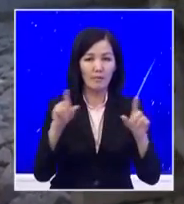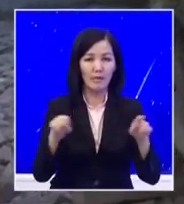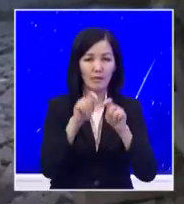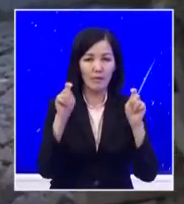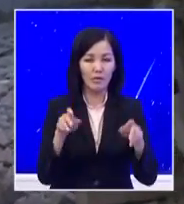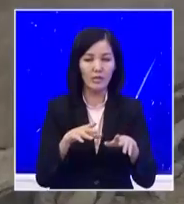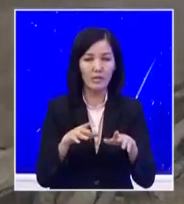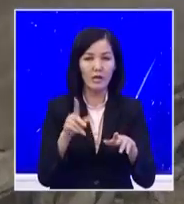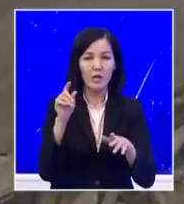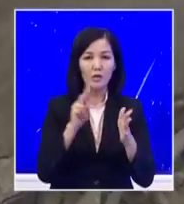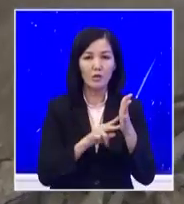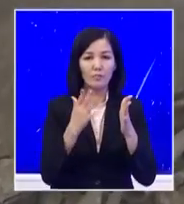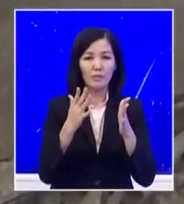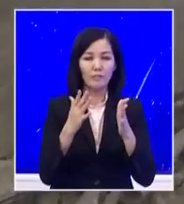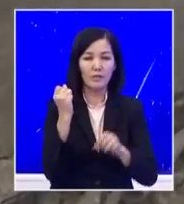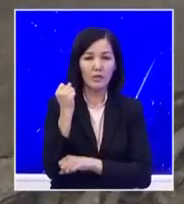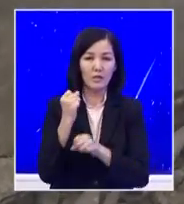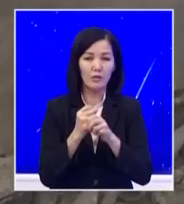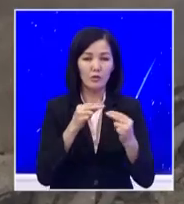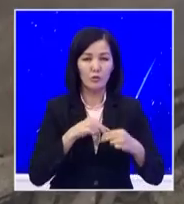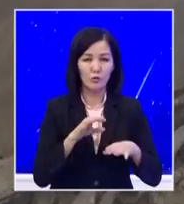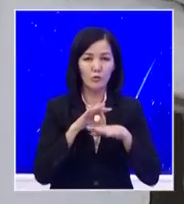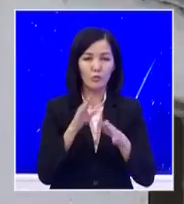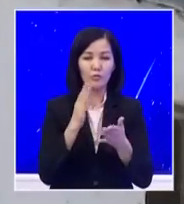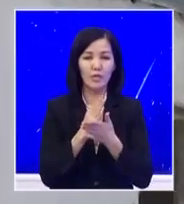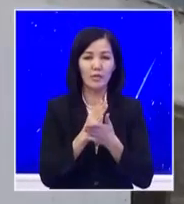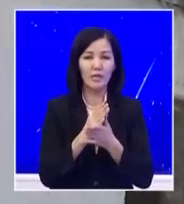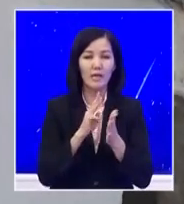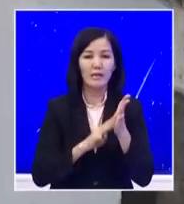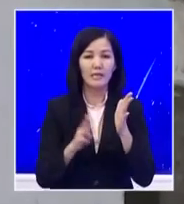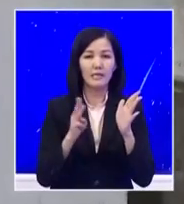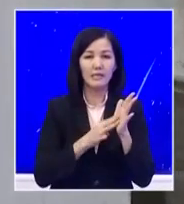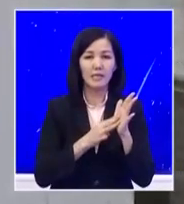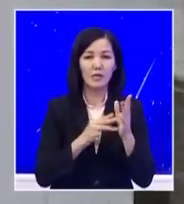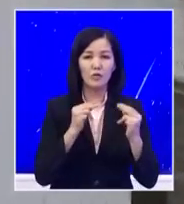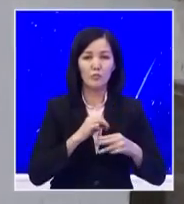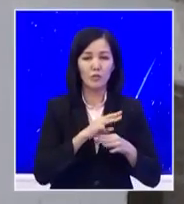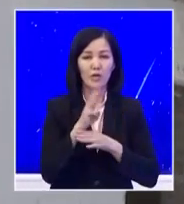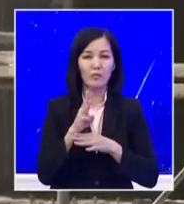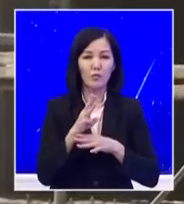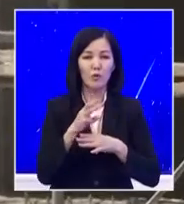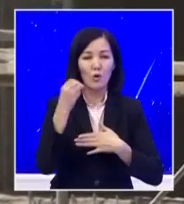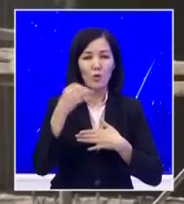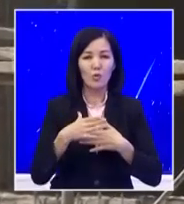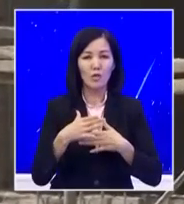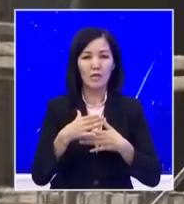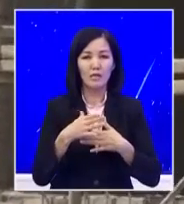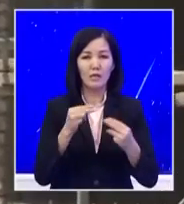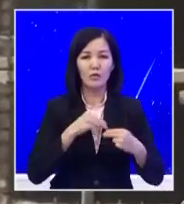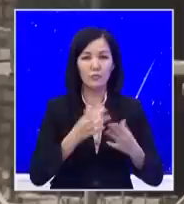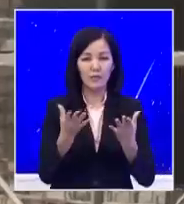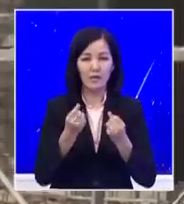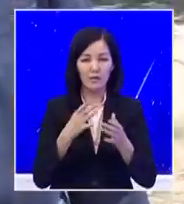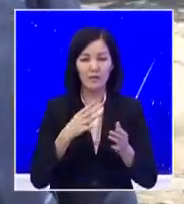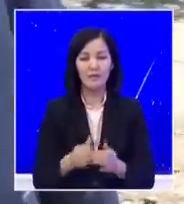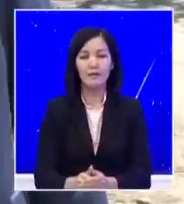Қазір мұнда 175 жұмысшы қызу жұмыс жүргізді. Оның 88-і жұмыспен қамту орталықтары арқылы